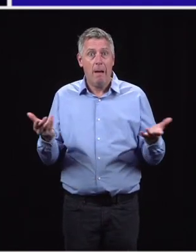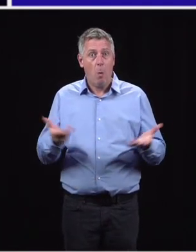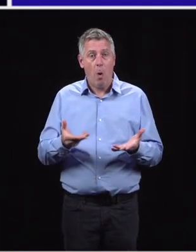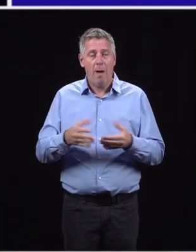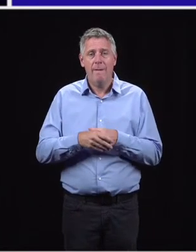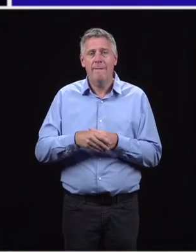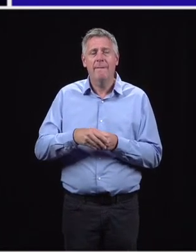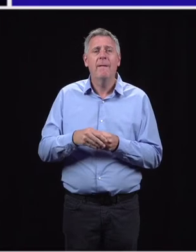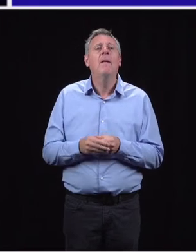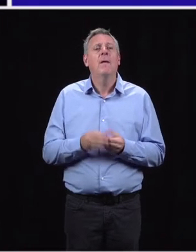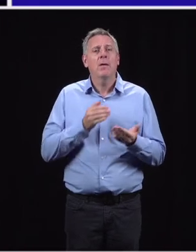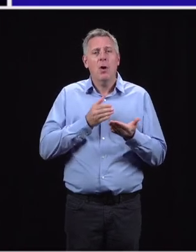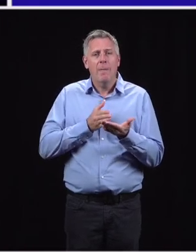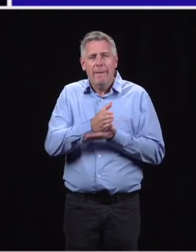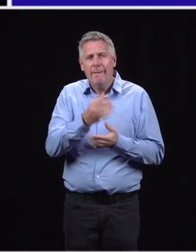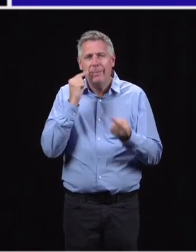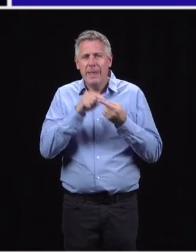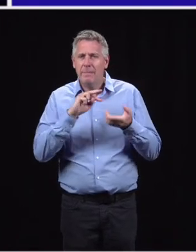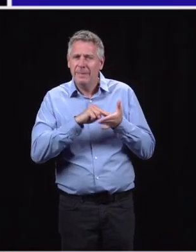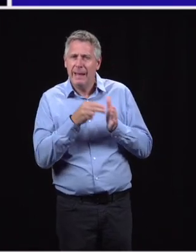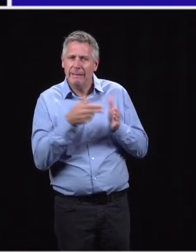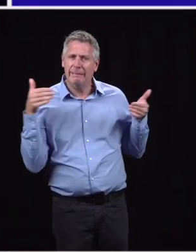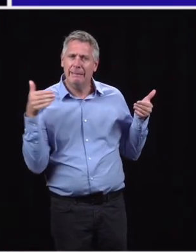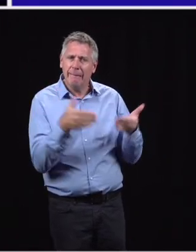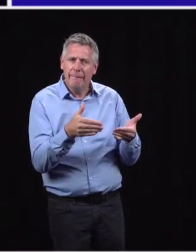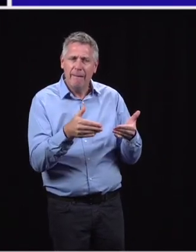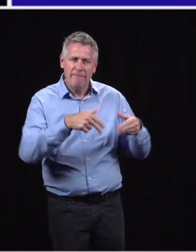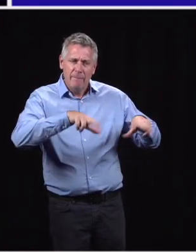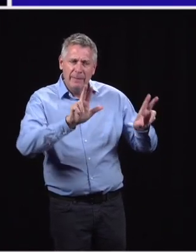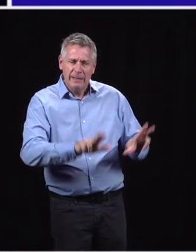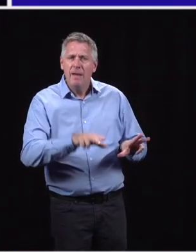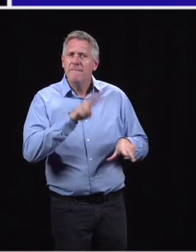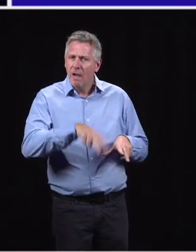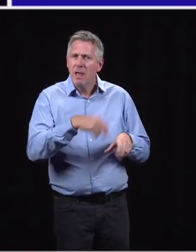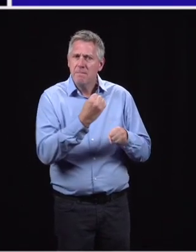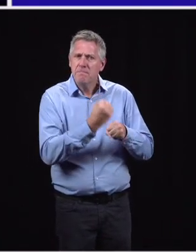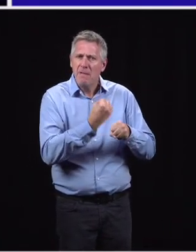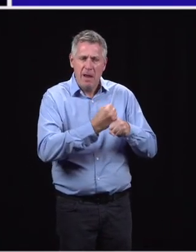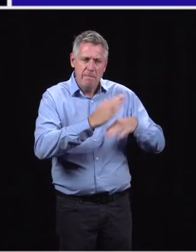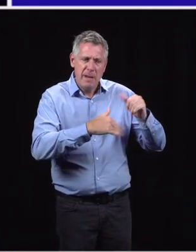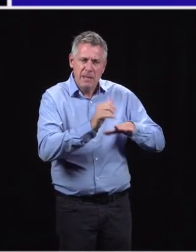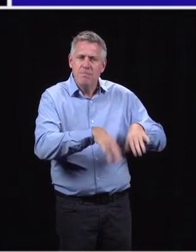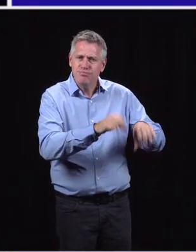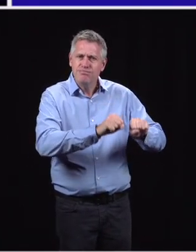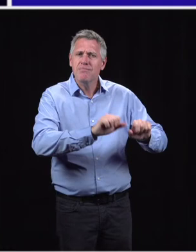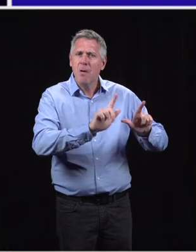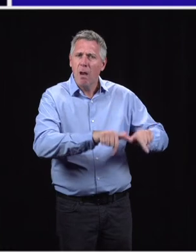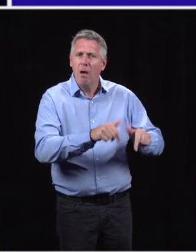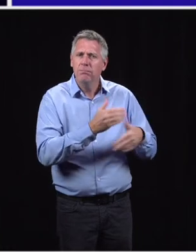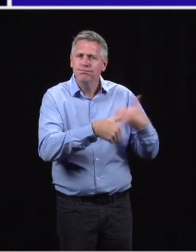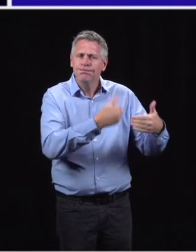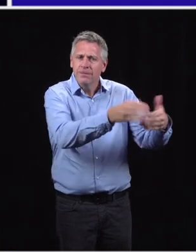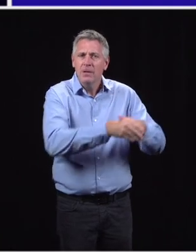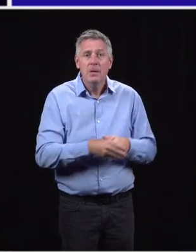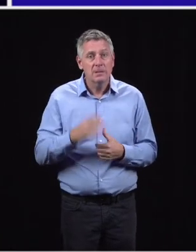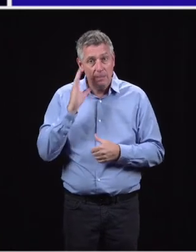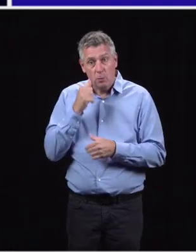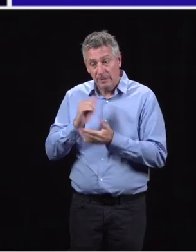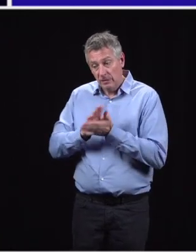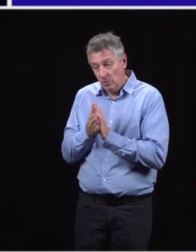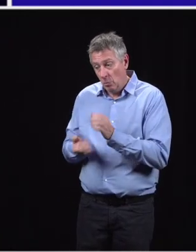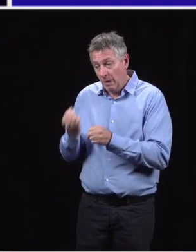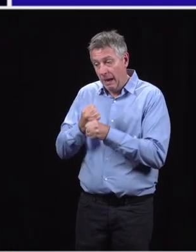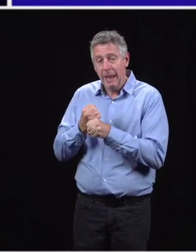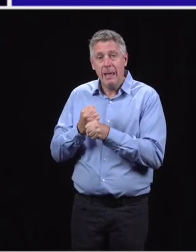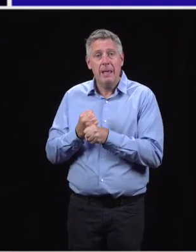y a dans cette filière de la tech de vrais débouchés et bien l'équipe a eu l'idée de construire des clics numériques avec